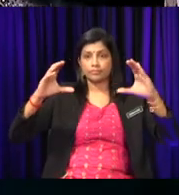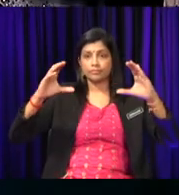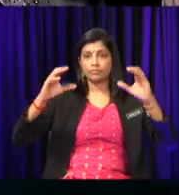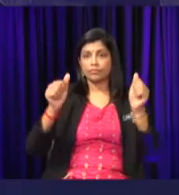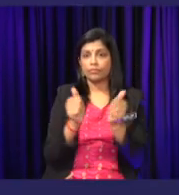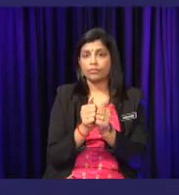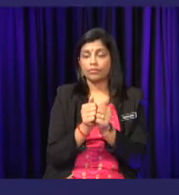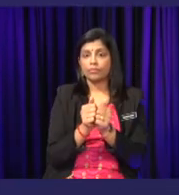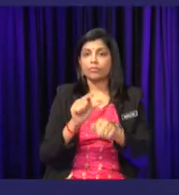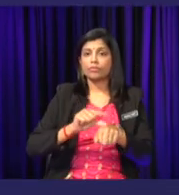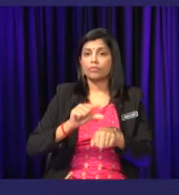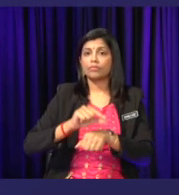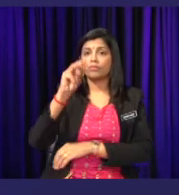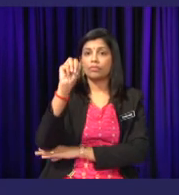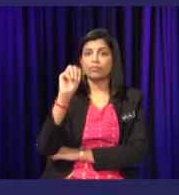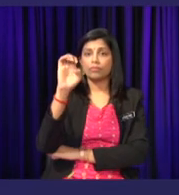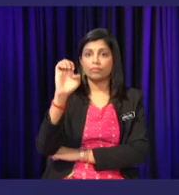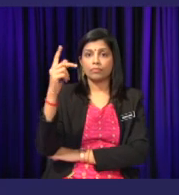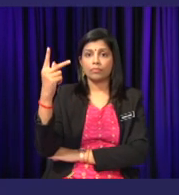jadi gini praktis